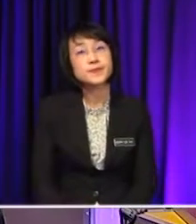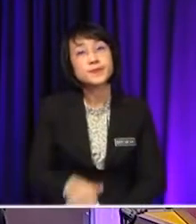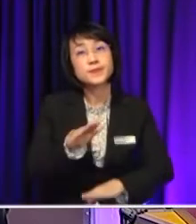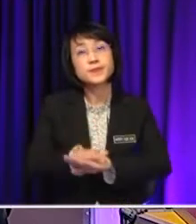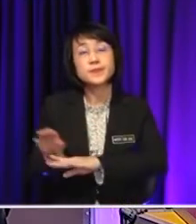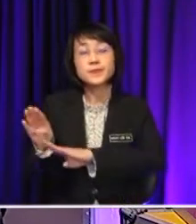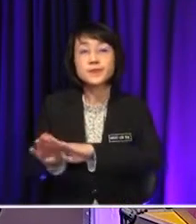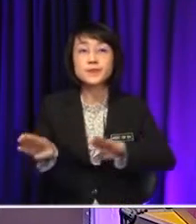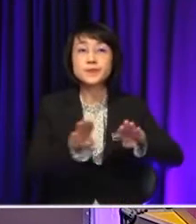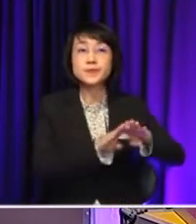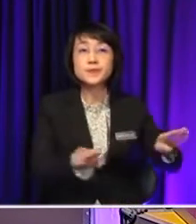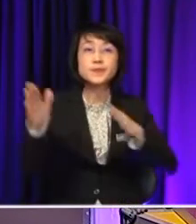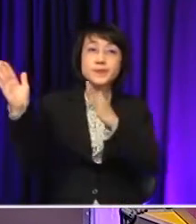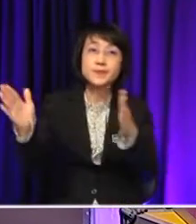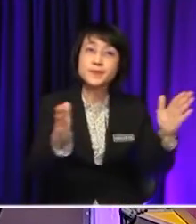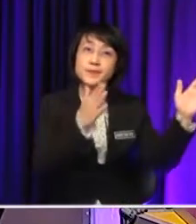pula